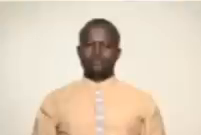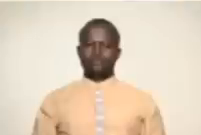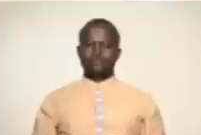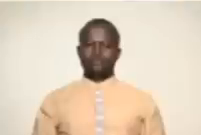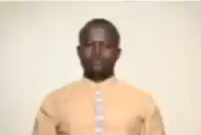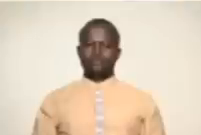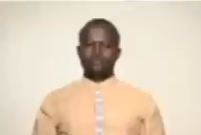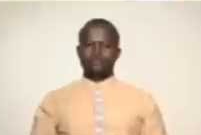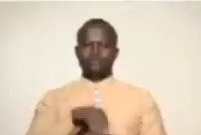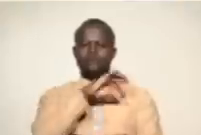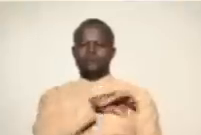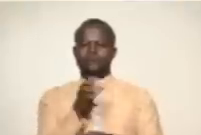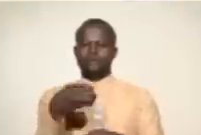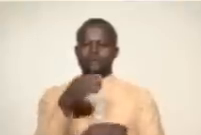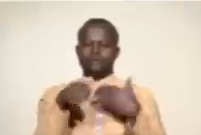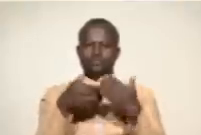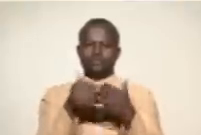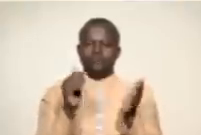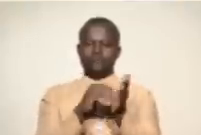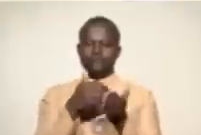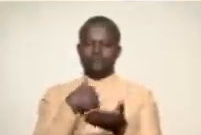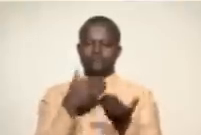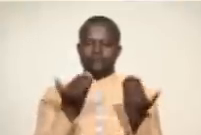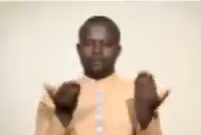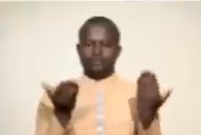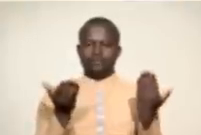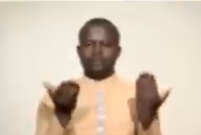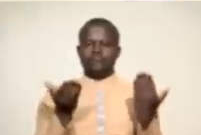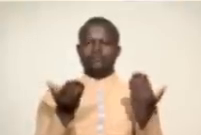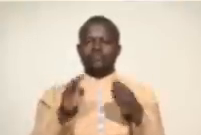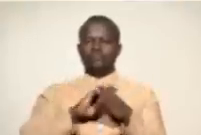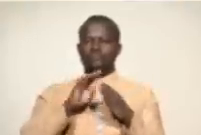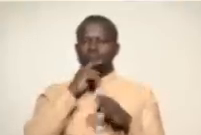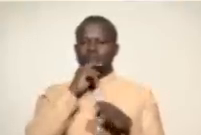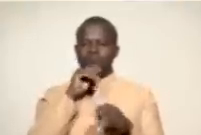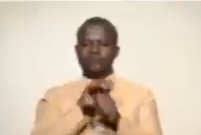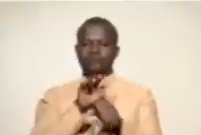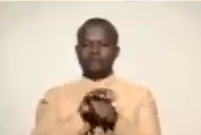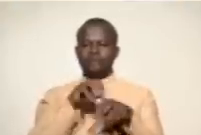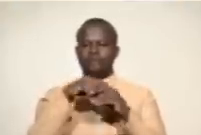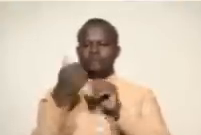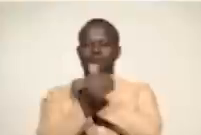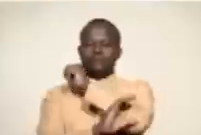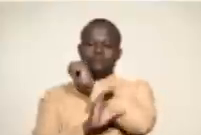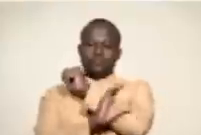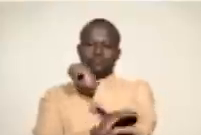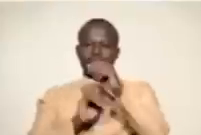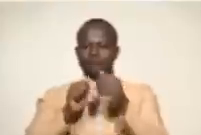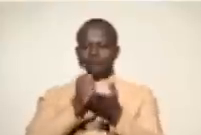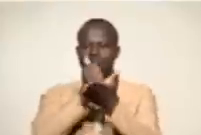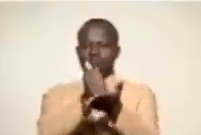ku nyungu z'amasosiyete dushobora gukurura abashoramari benshi bo mu mahanga bashobora